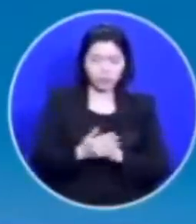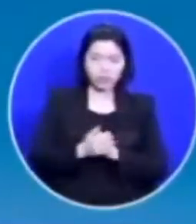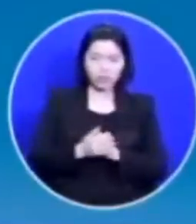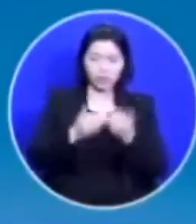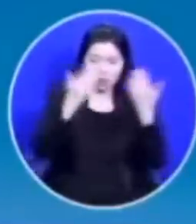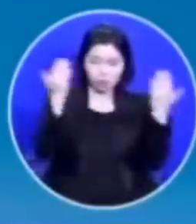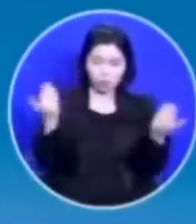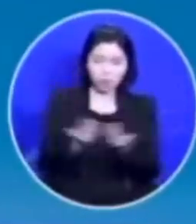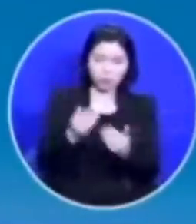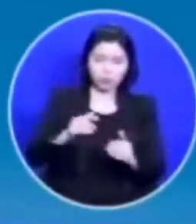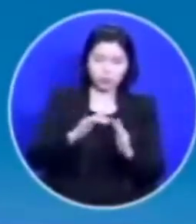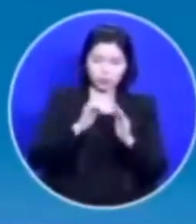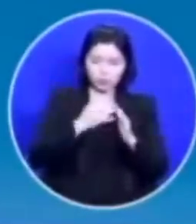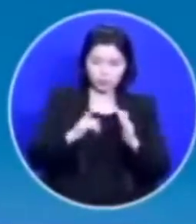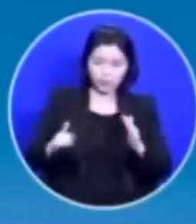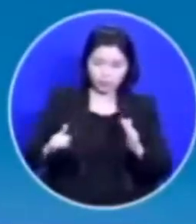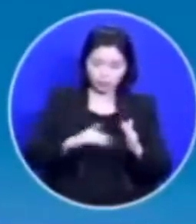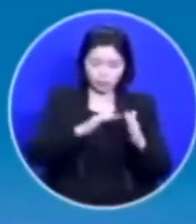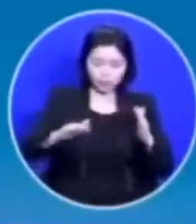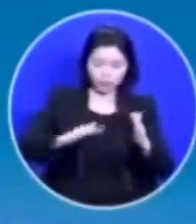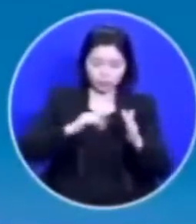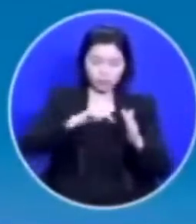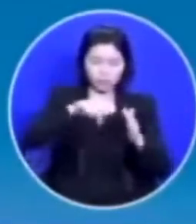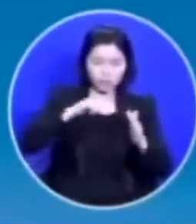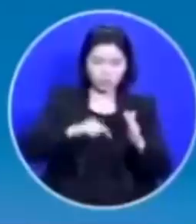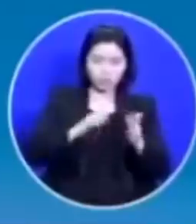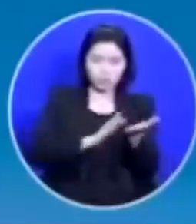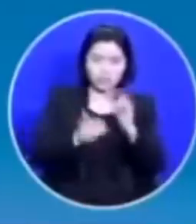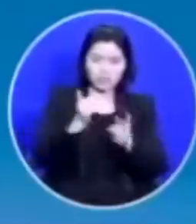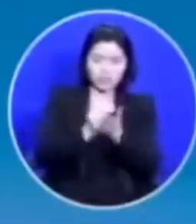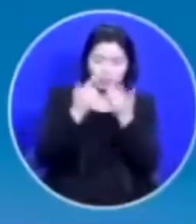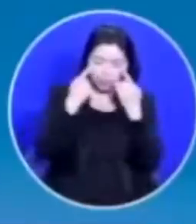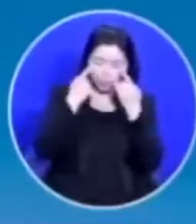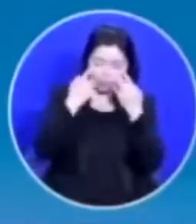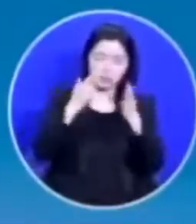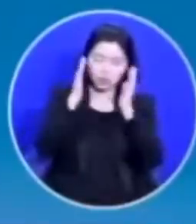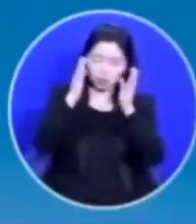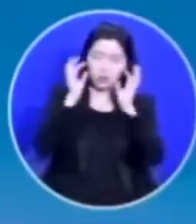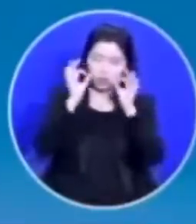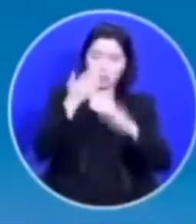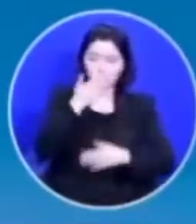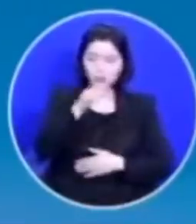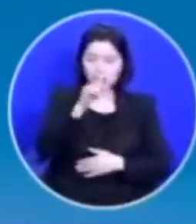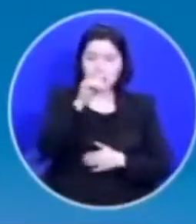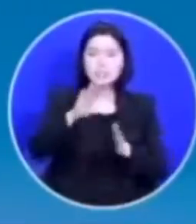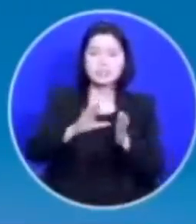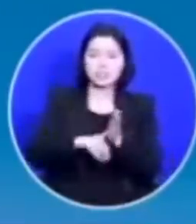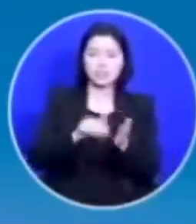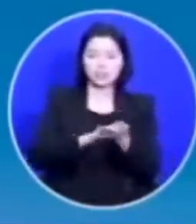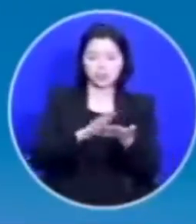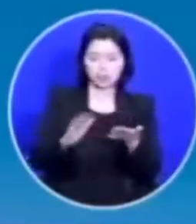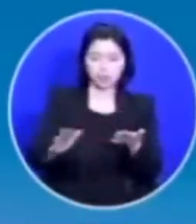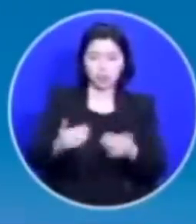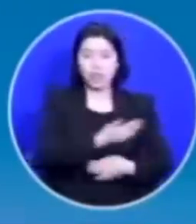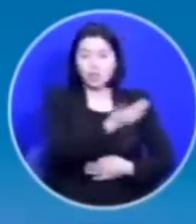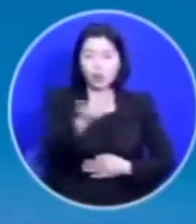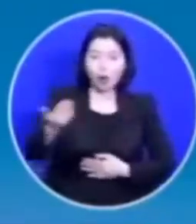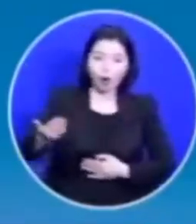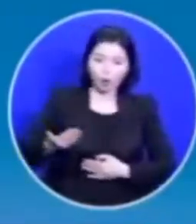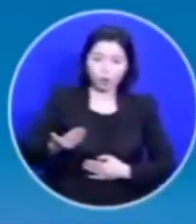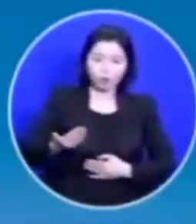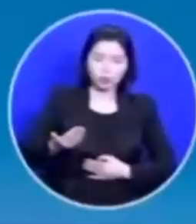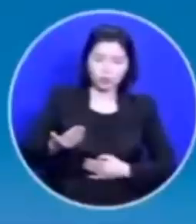온 가족들이 가정 안에서 예수님을 분명하게 바라볼 수 있을 때입니다 여러분은